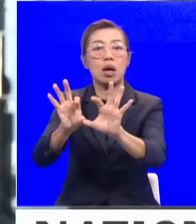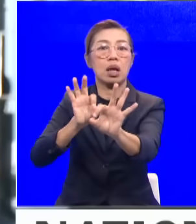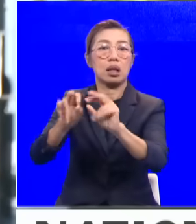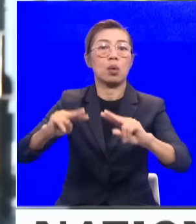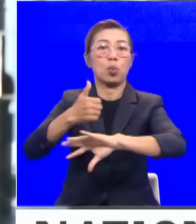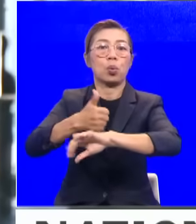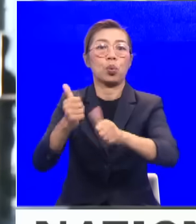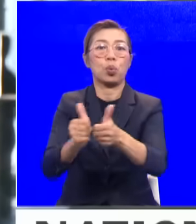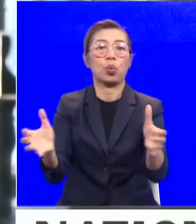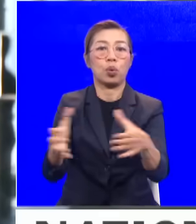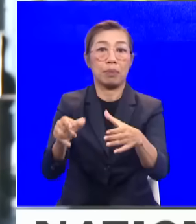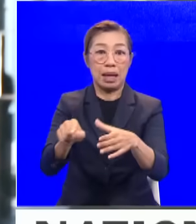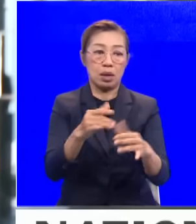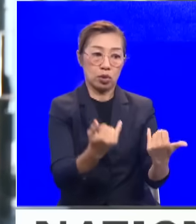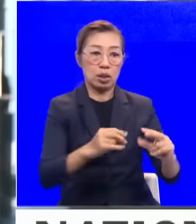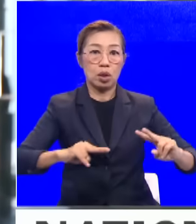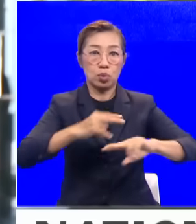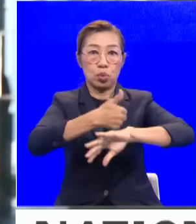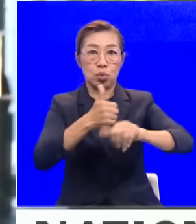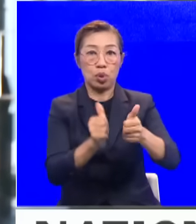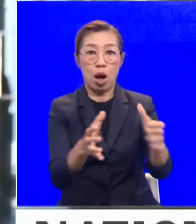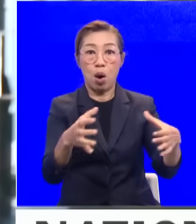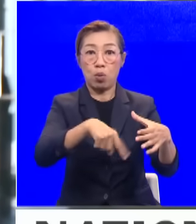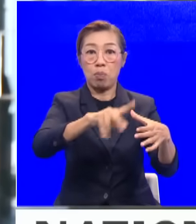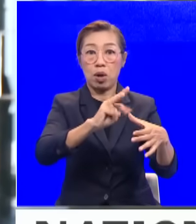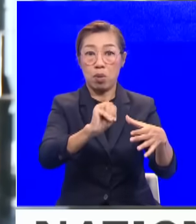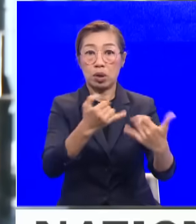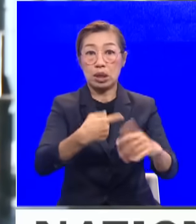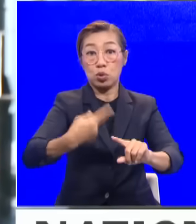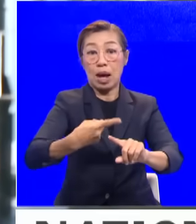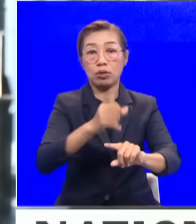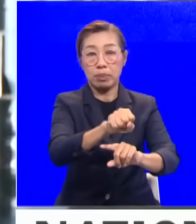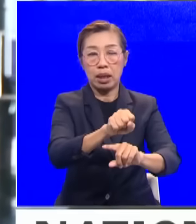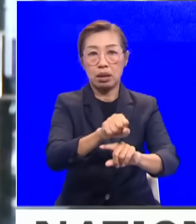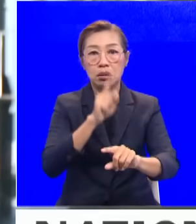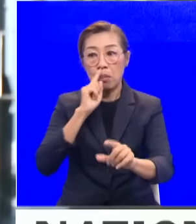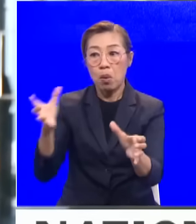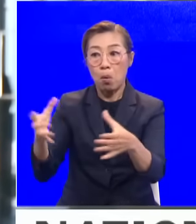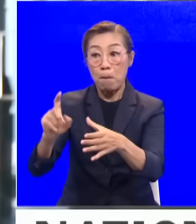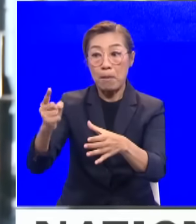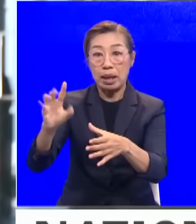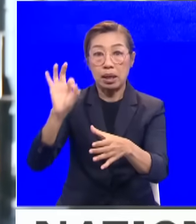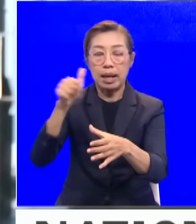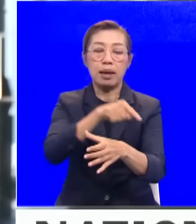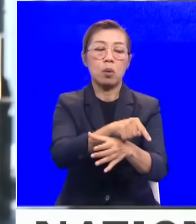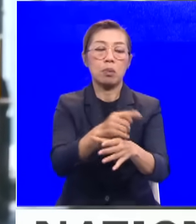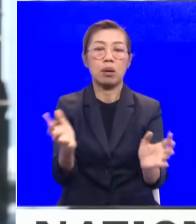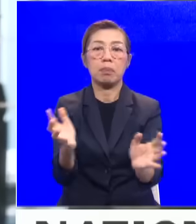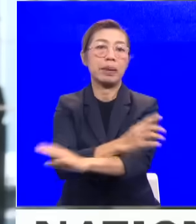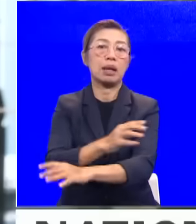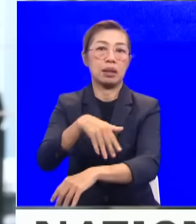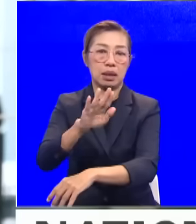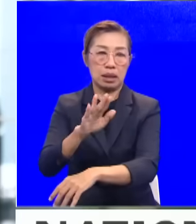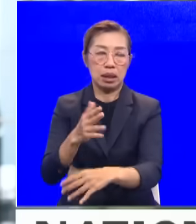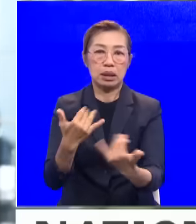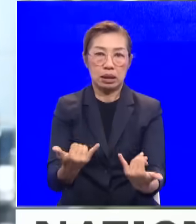จะชุดรักษาการที่รักษาการอยู่ในเวลานี้ก็จะพ้นไปโดยปริยายนะคะคือก็ต้องรอก่อนนะคะว่าจะเป็นใครอย่างไรนะแล้วก็เลือกคร